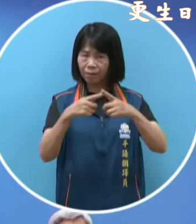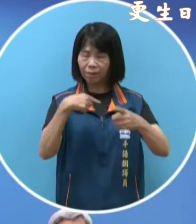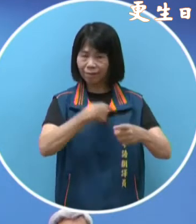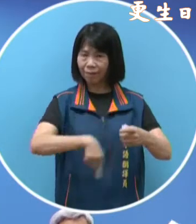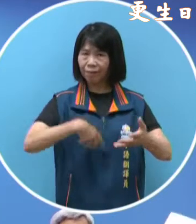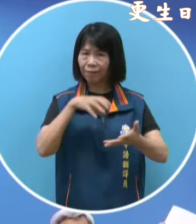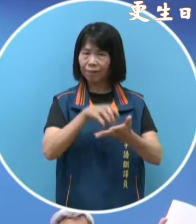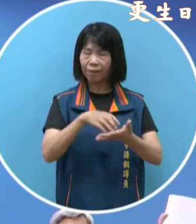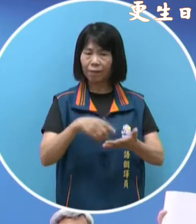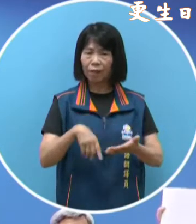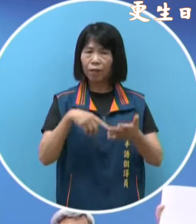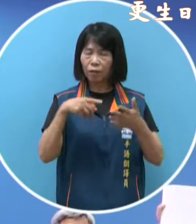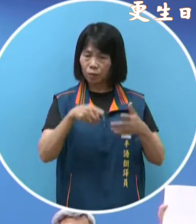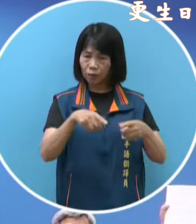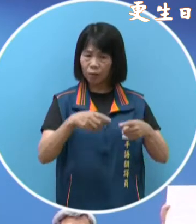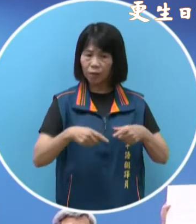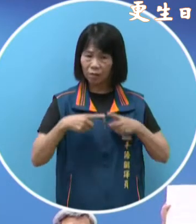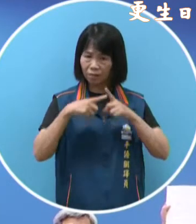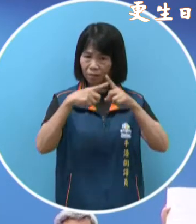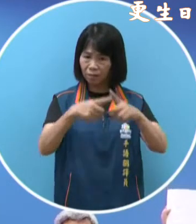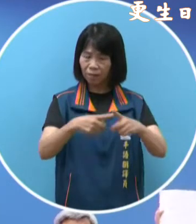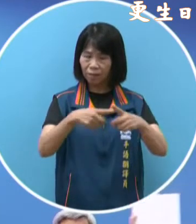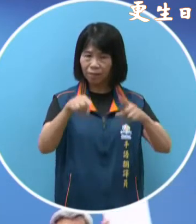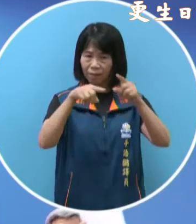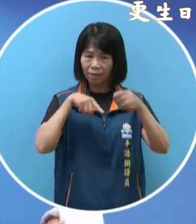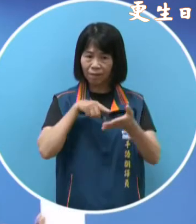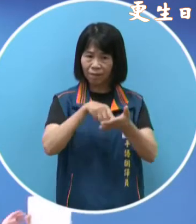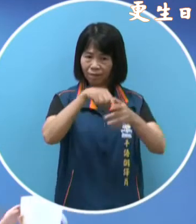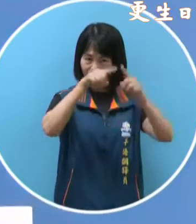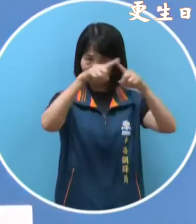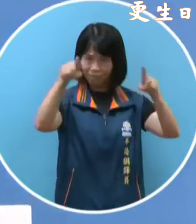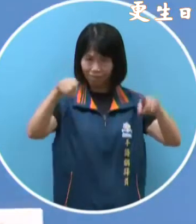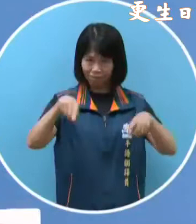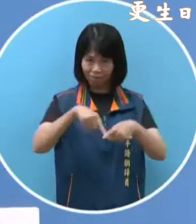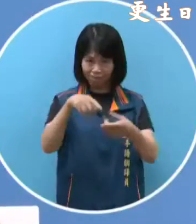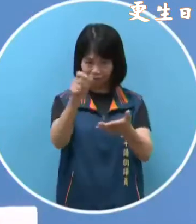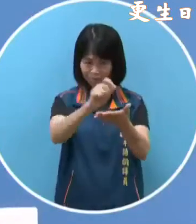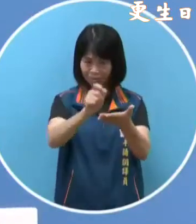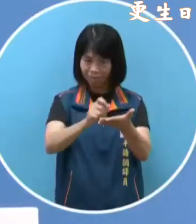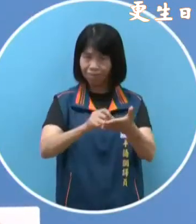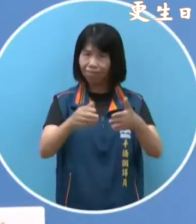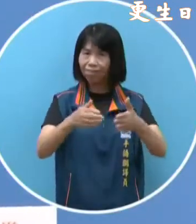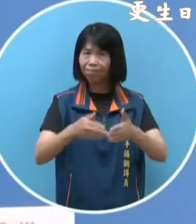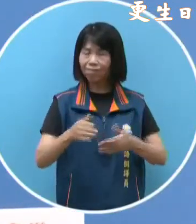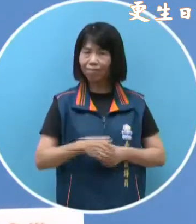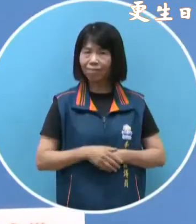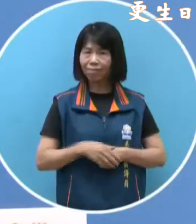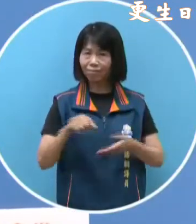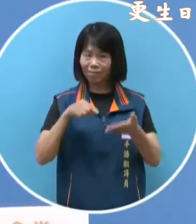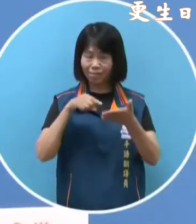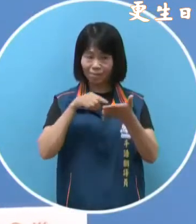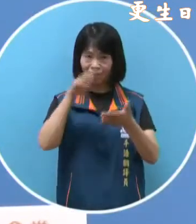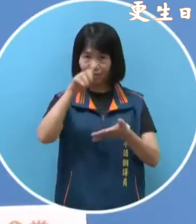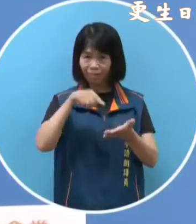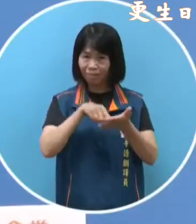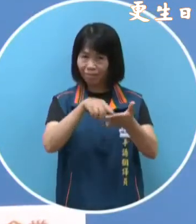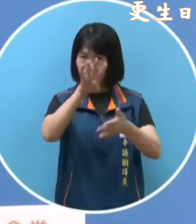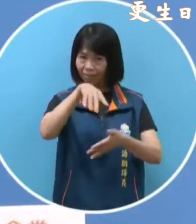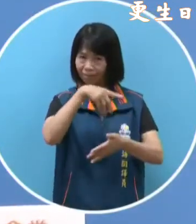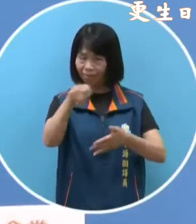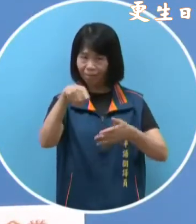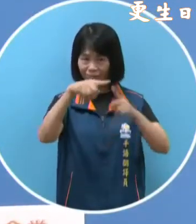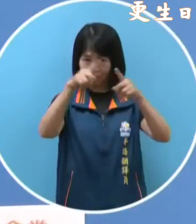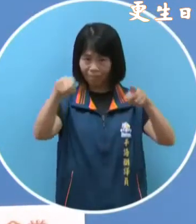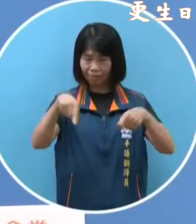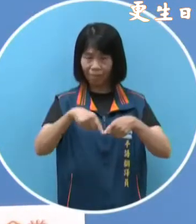哈要填写这一张申请表啊，这一张申请表， 那这个申请表呢，希望各位